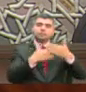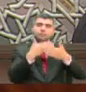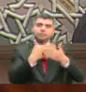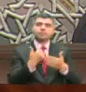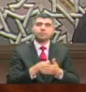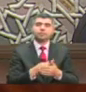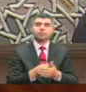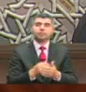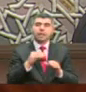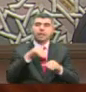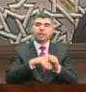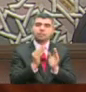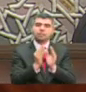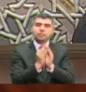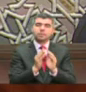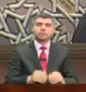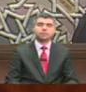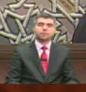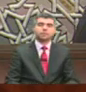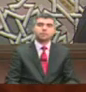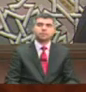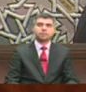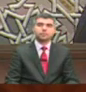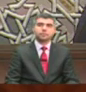والتنمية. تفضلوا السيدة النائبة المحترمة مشكورة.